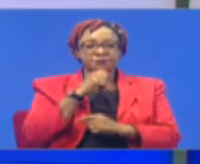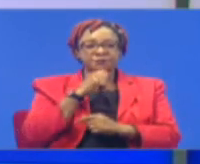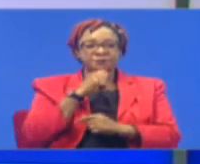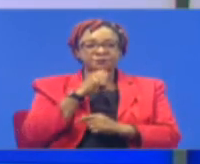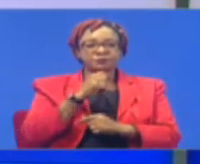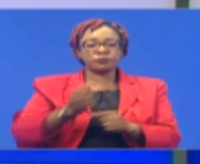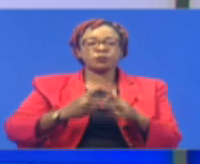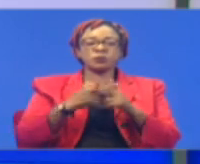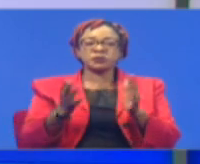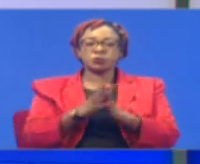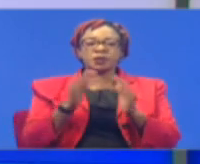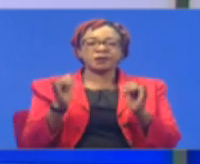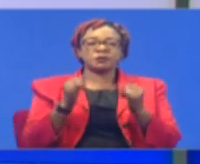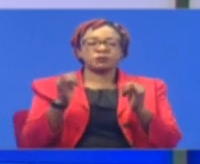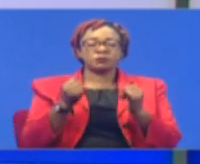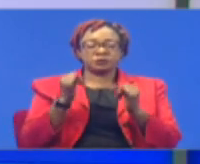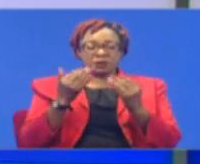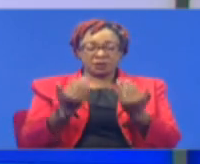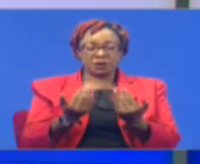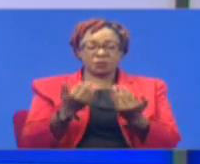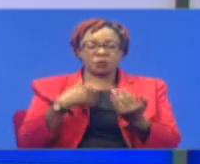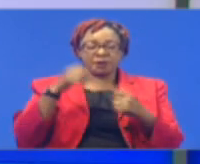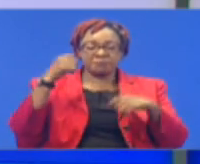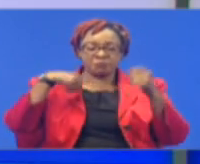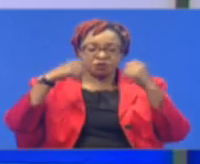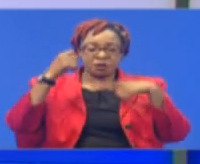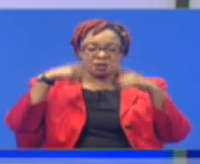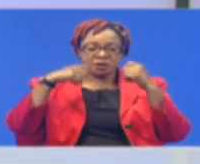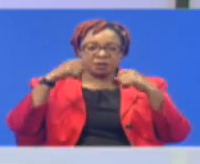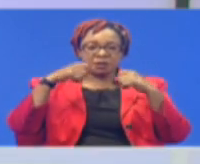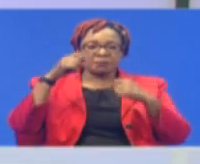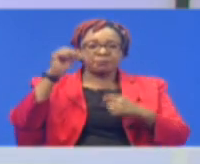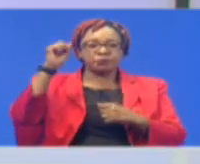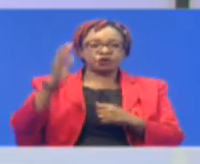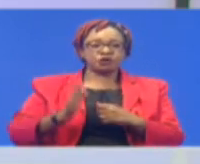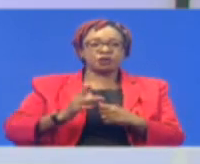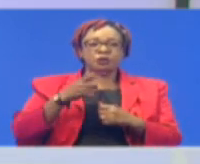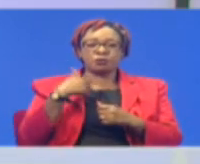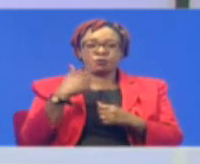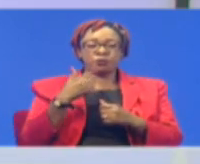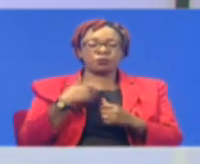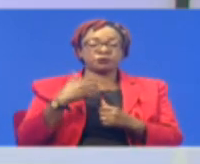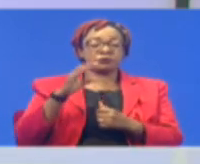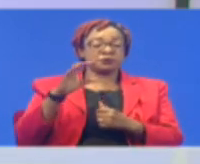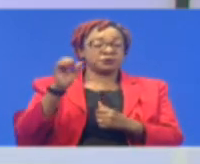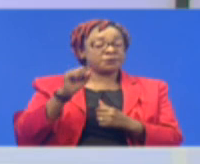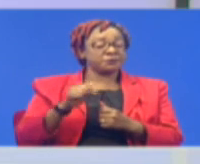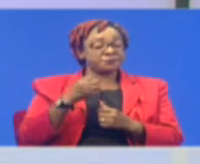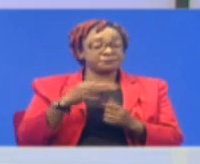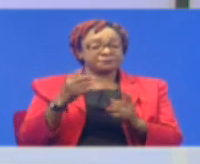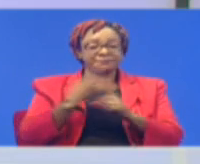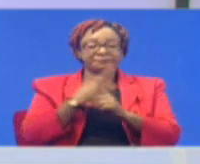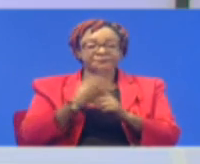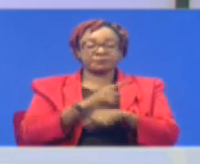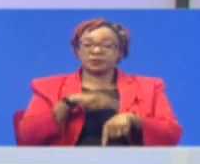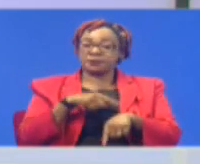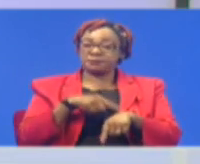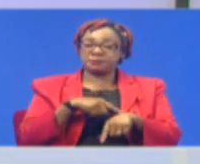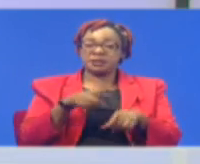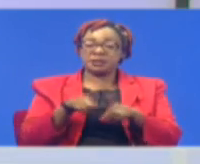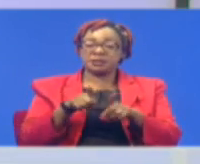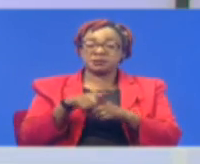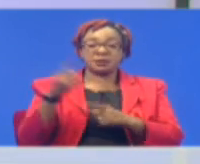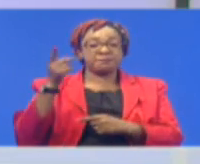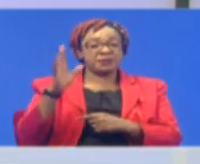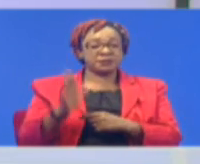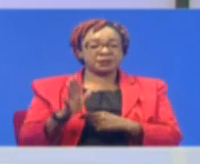taarifa ambapo Taifa linamuomboleza mwanasiasa mashuhuri aliyewahi kuhudumu katika baraza la mawaziri kwa miongo kadhaa, Simeon Nyachae. Rais Uhuru